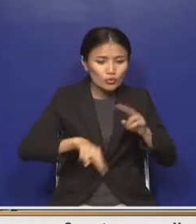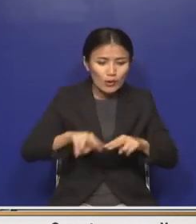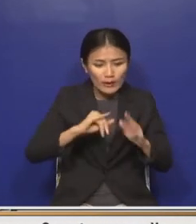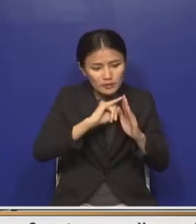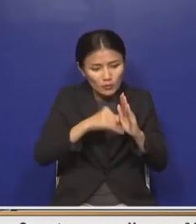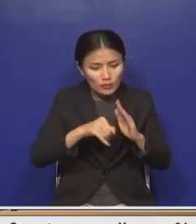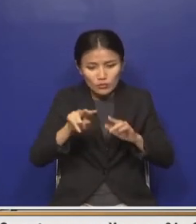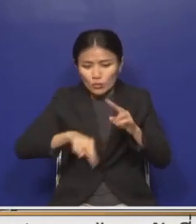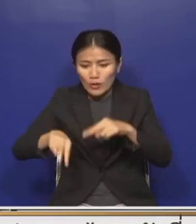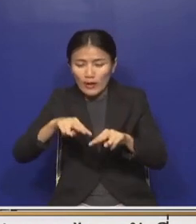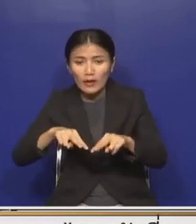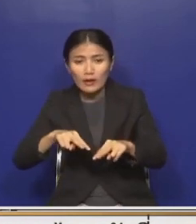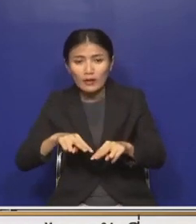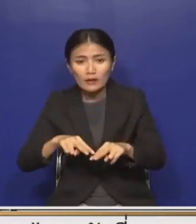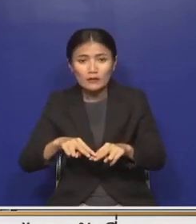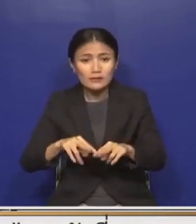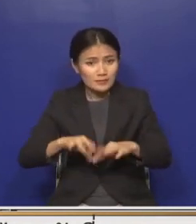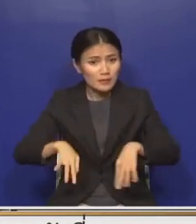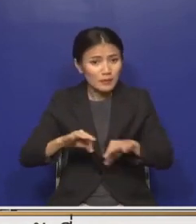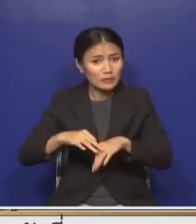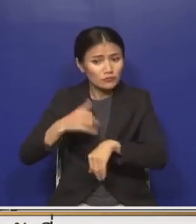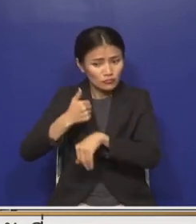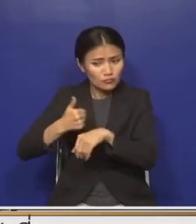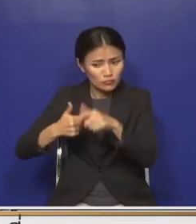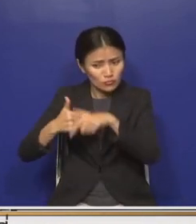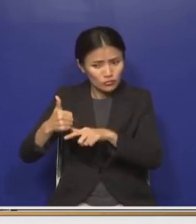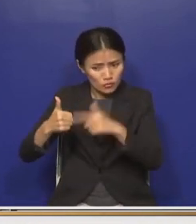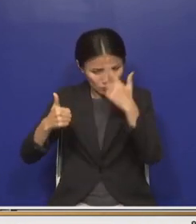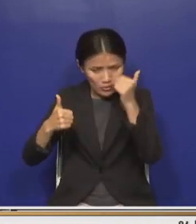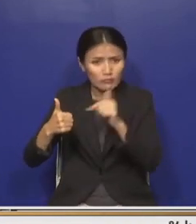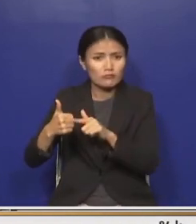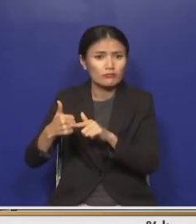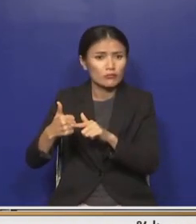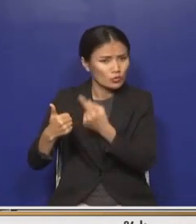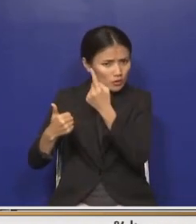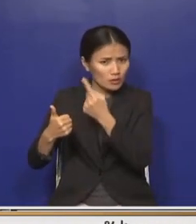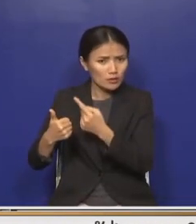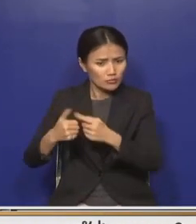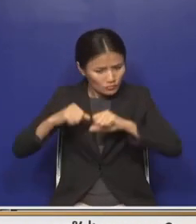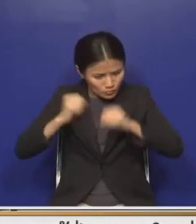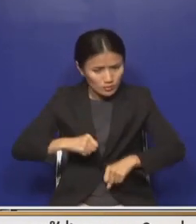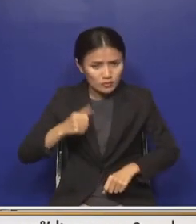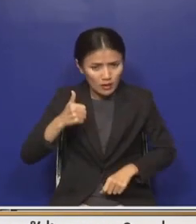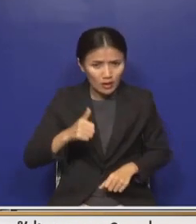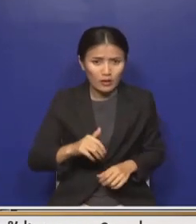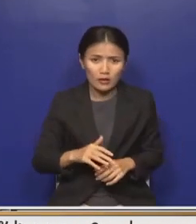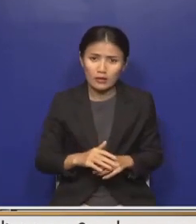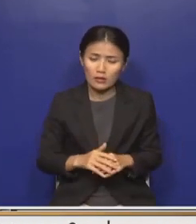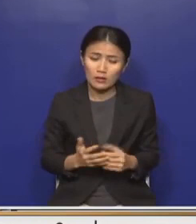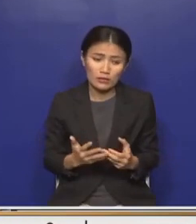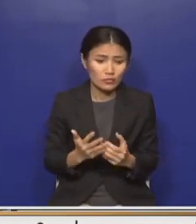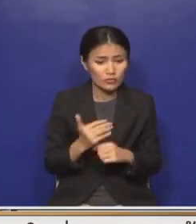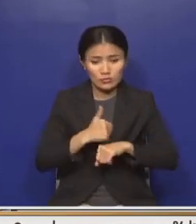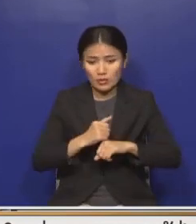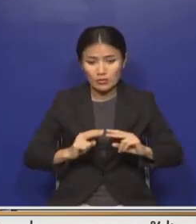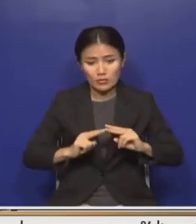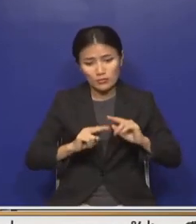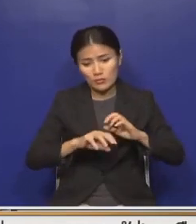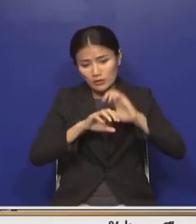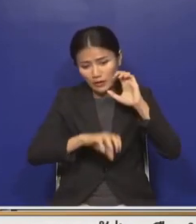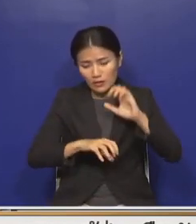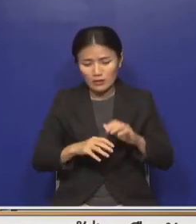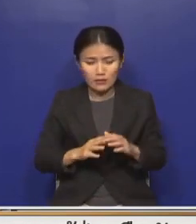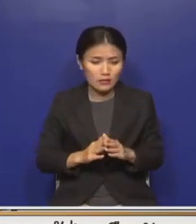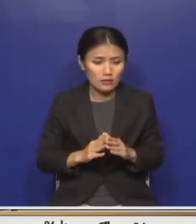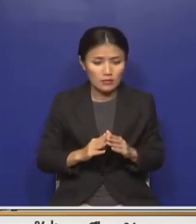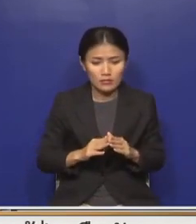องเหตุเซ็ตต้องมความรู้บางที่ไฟประหาไยซึ่อาจจะậpด้านปกครองหอดานกฎ